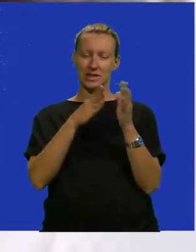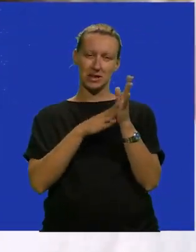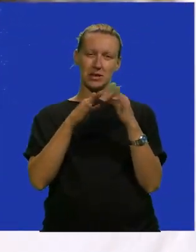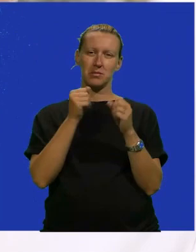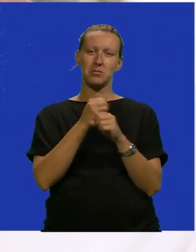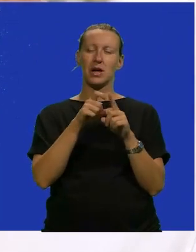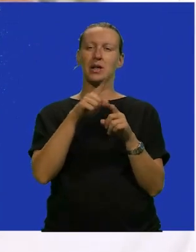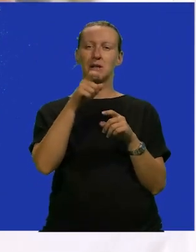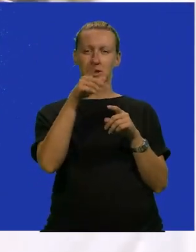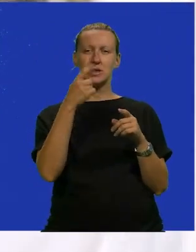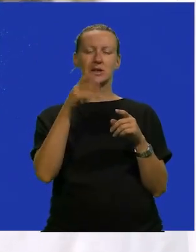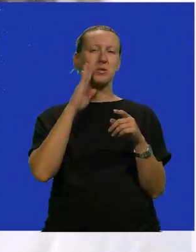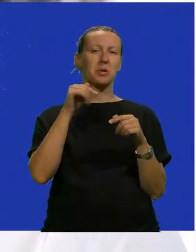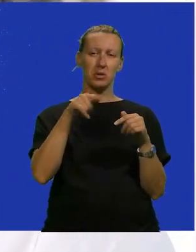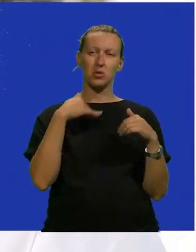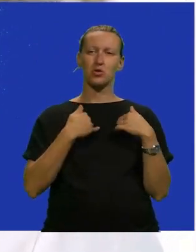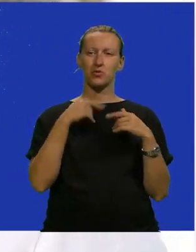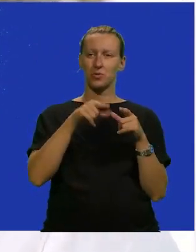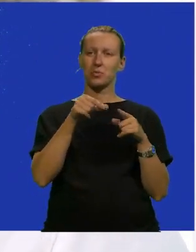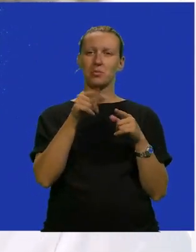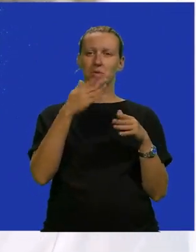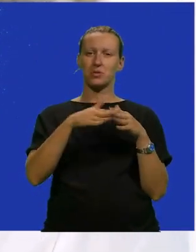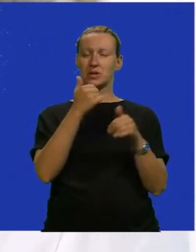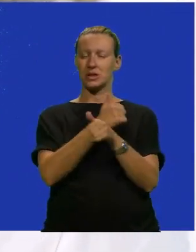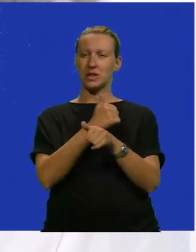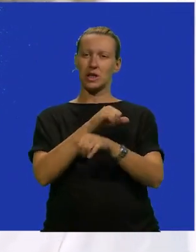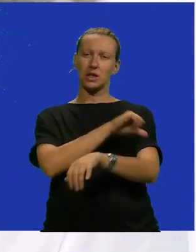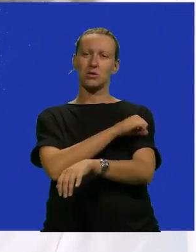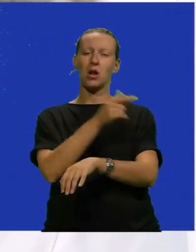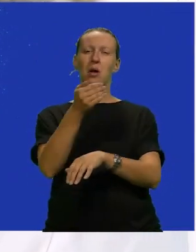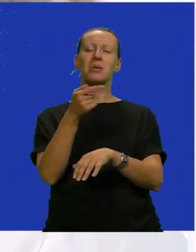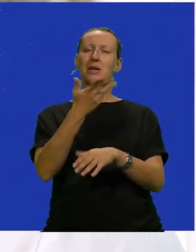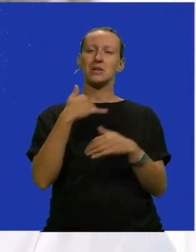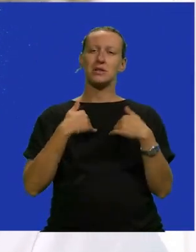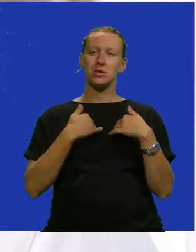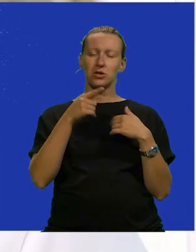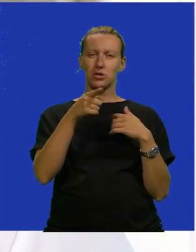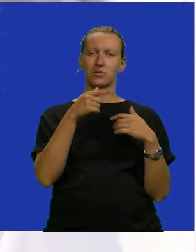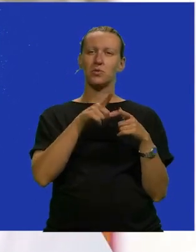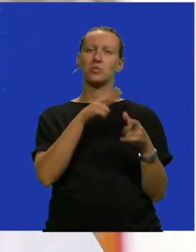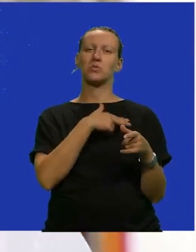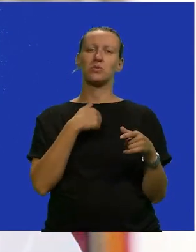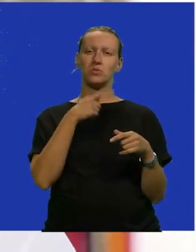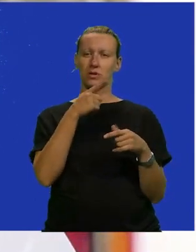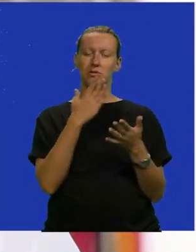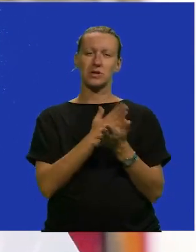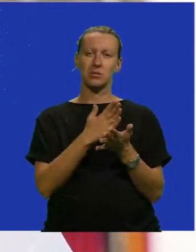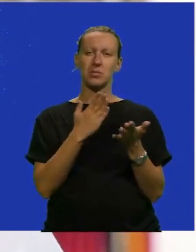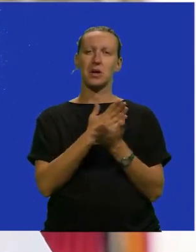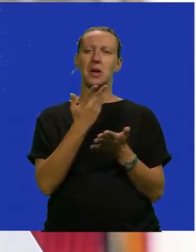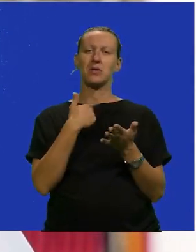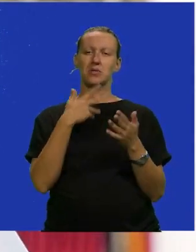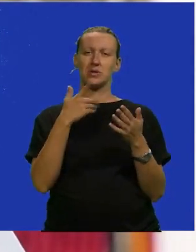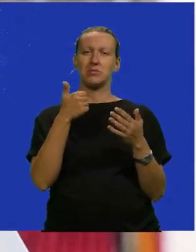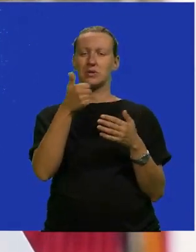Katica, vi ste tu iz Premanture? Jesam, živim u Premanturi zadnjih 11 godina. A prije tega di ste živila? U Zagrebu sam bila, ali kako